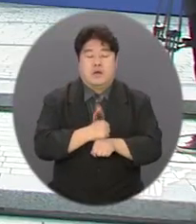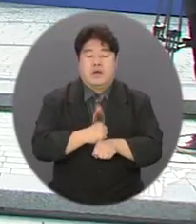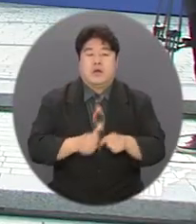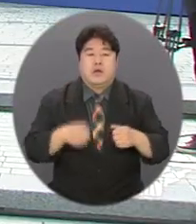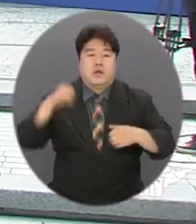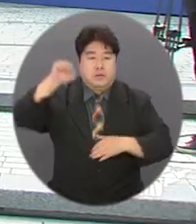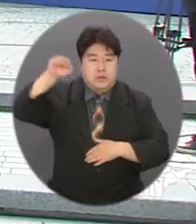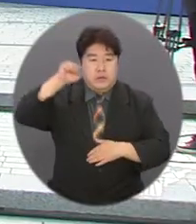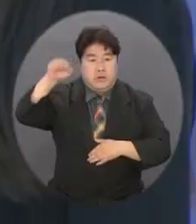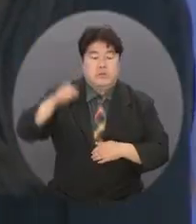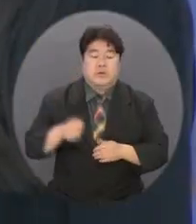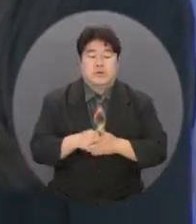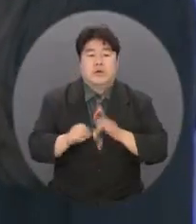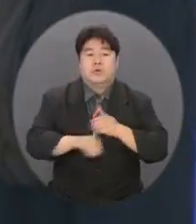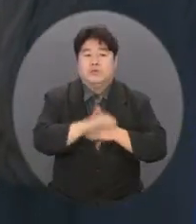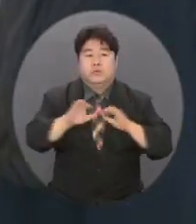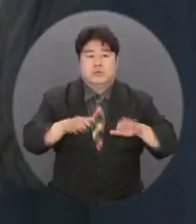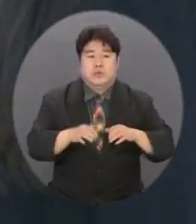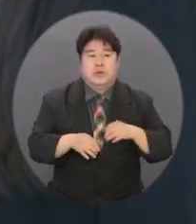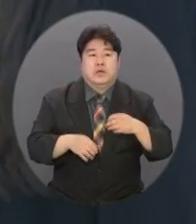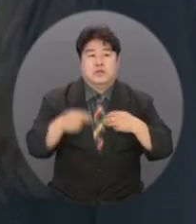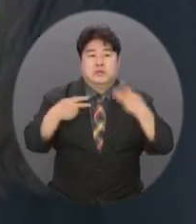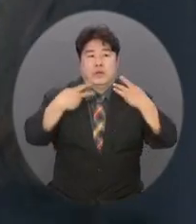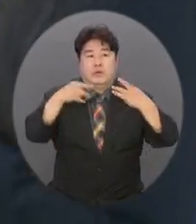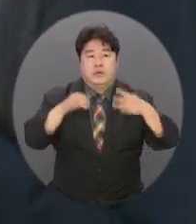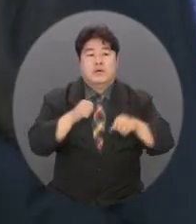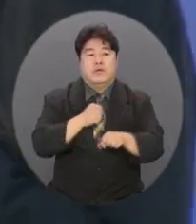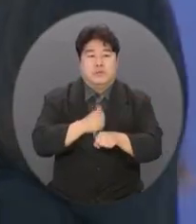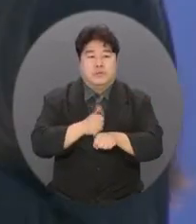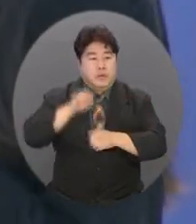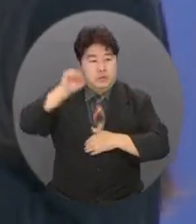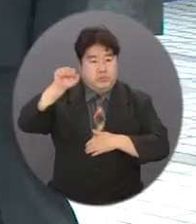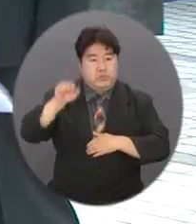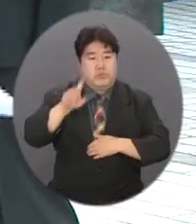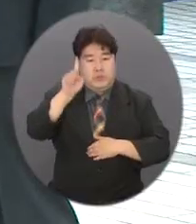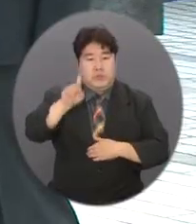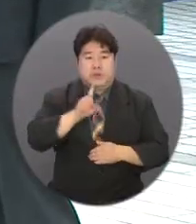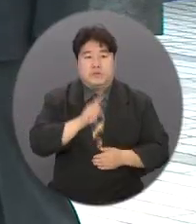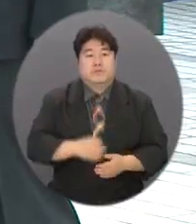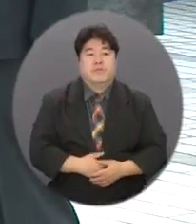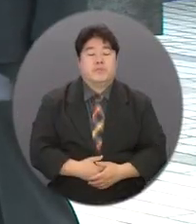으로 우리나라 3대 항일투쟁 가운데 하나로 꼽힙니다